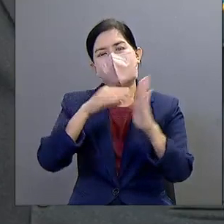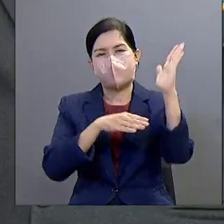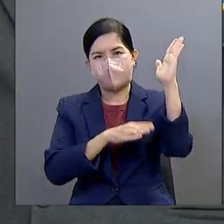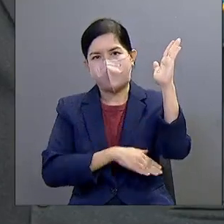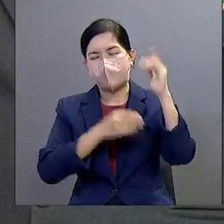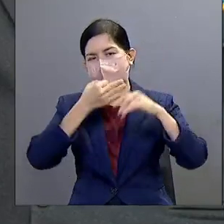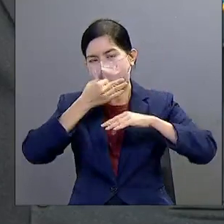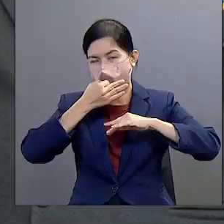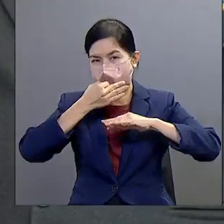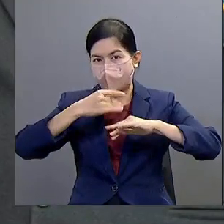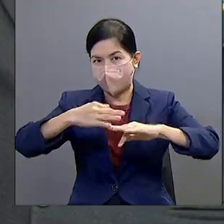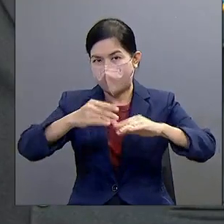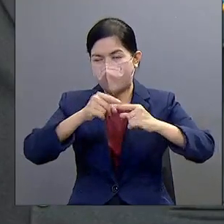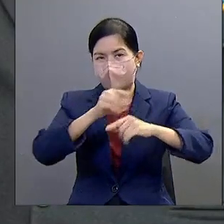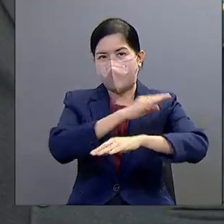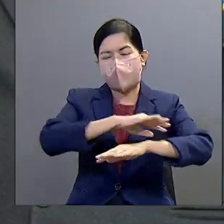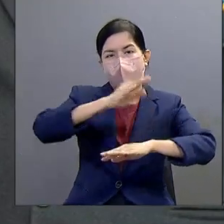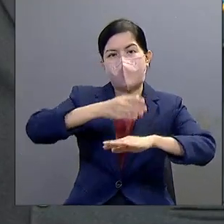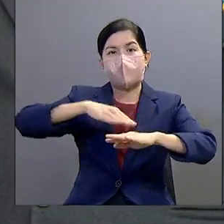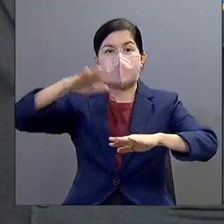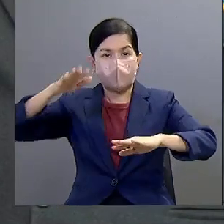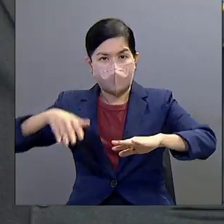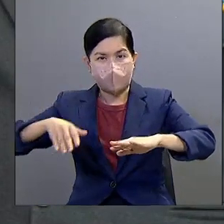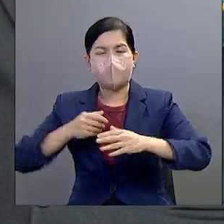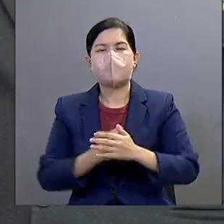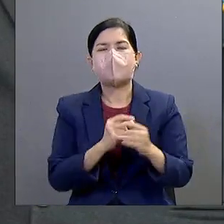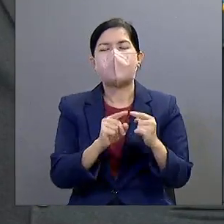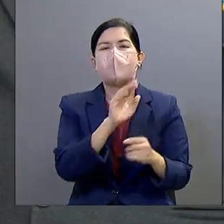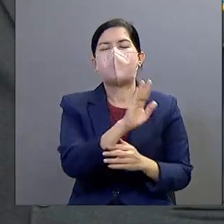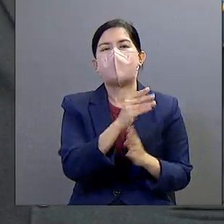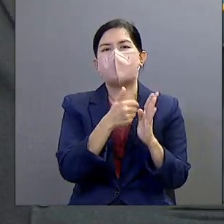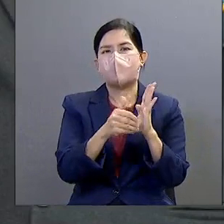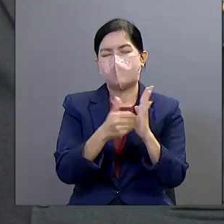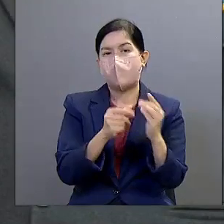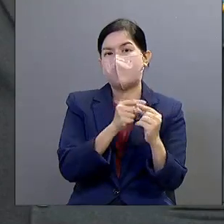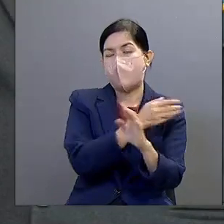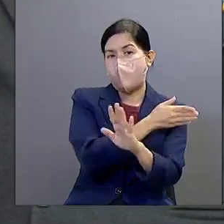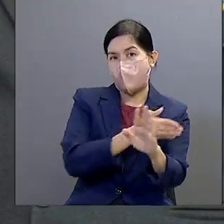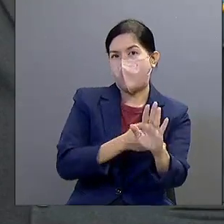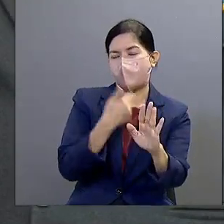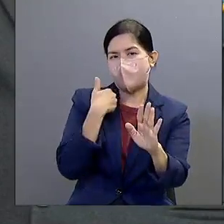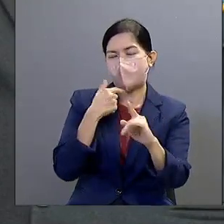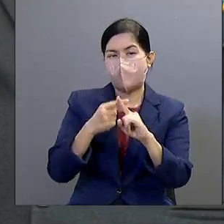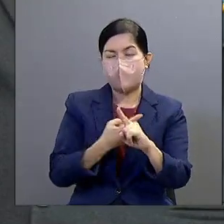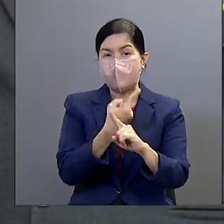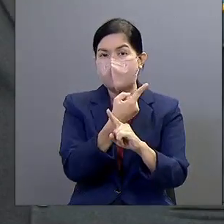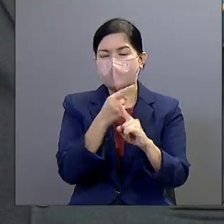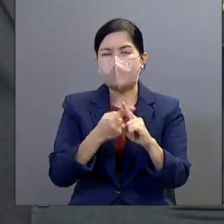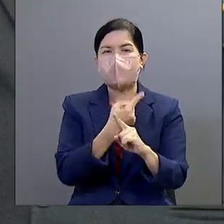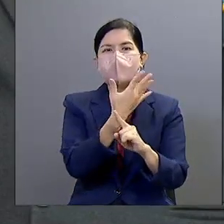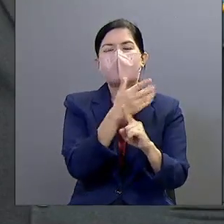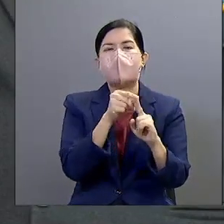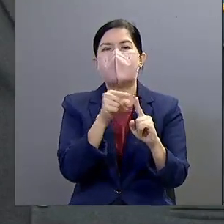นี้ภาคอีสานจะเป็นช่วงที่ผ่านมาครับจะเป็นช่วงกรีนซีซั่นที่คนเขาจะไปกันเยอะหน่อยตั้งแต่เดือนพฤศจิกายนเดือนพฤษภาจนถึ